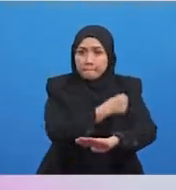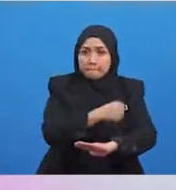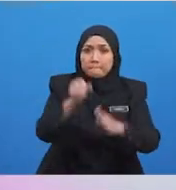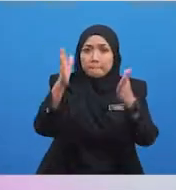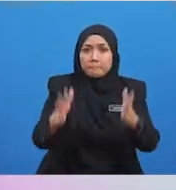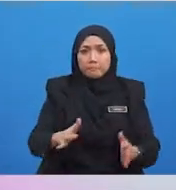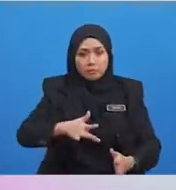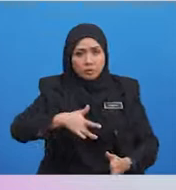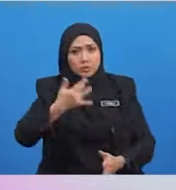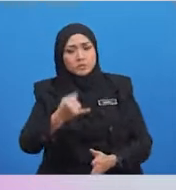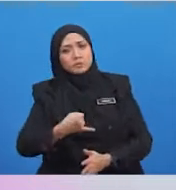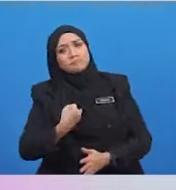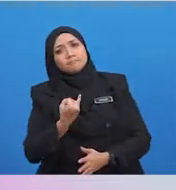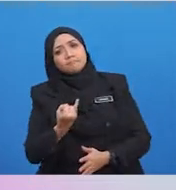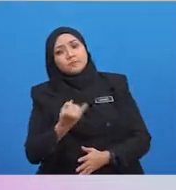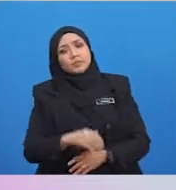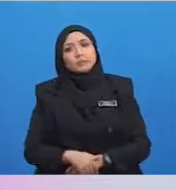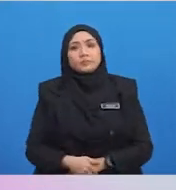penyajak berasa insaf.